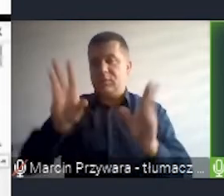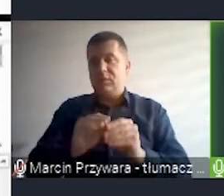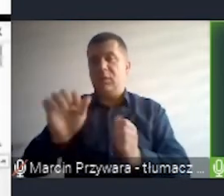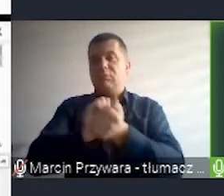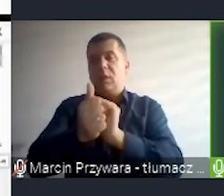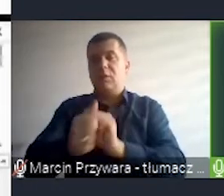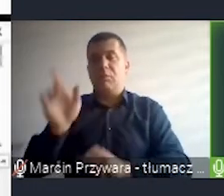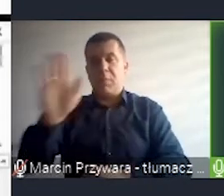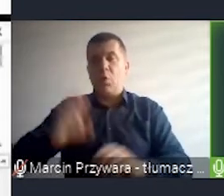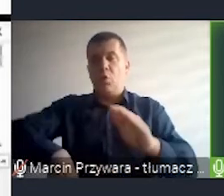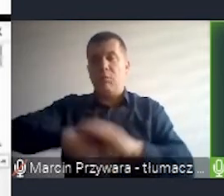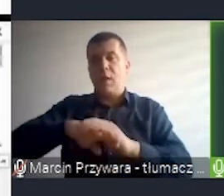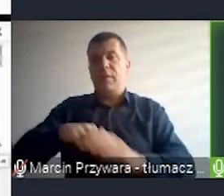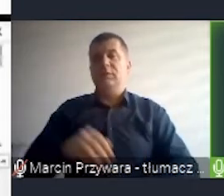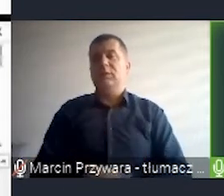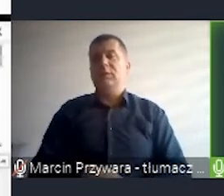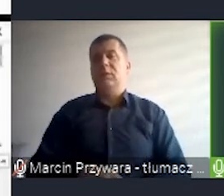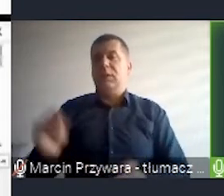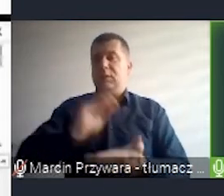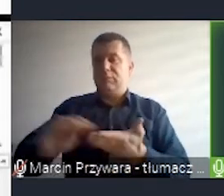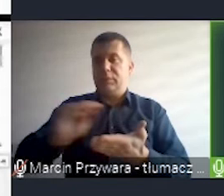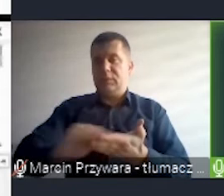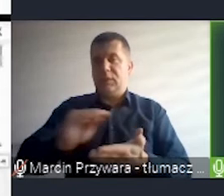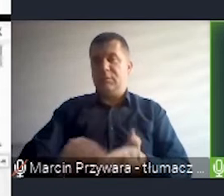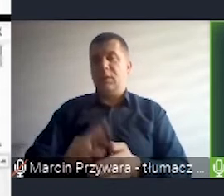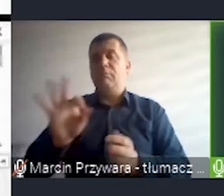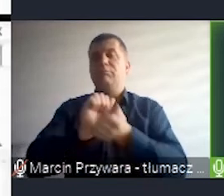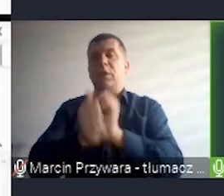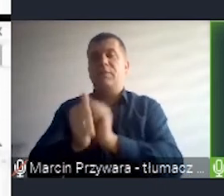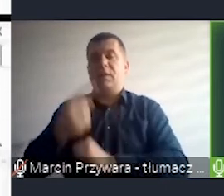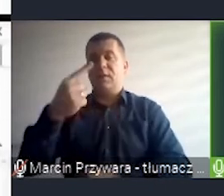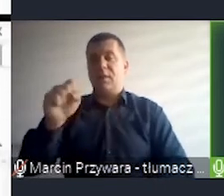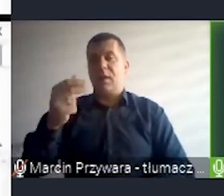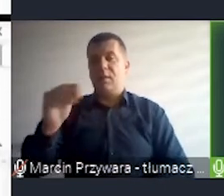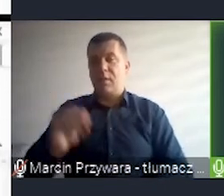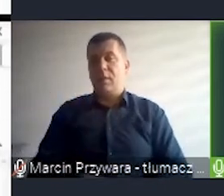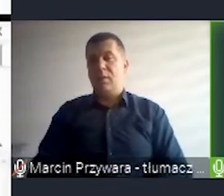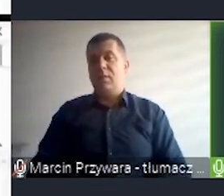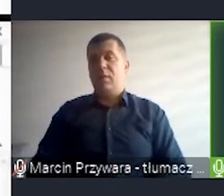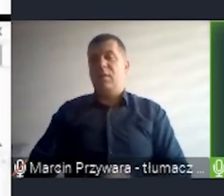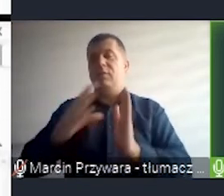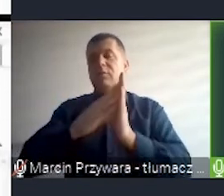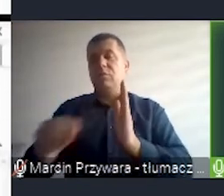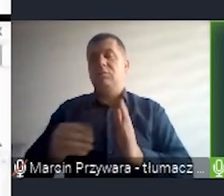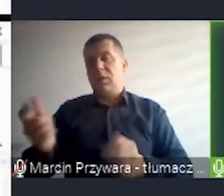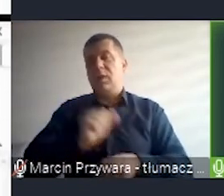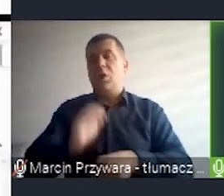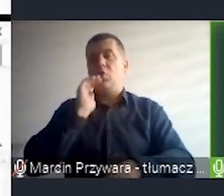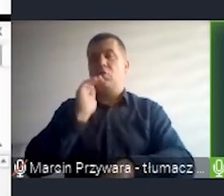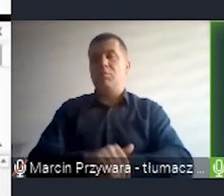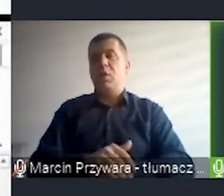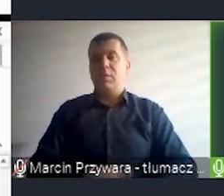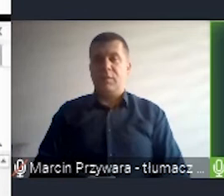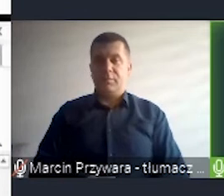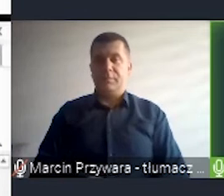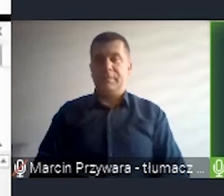są upoważnieni pisemnie do przetwarzania danych na wzorze, który jest pod umową